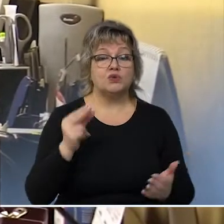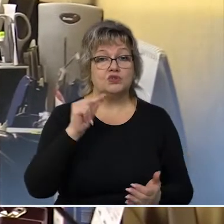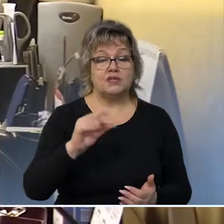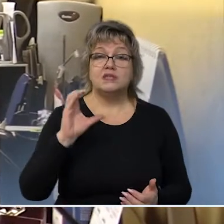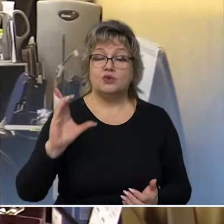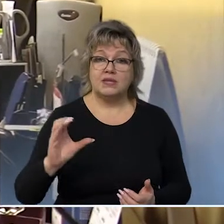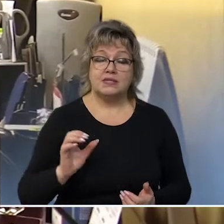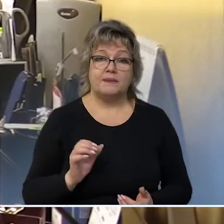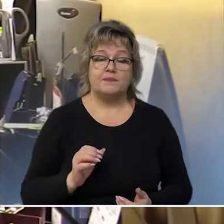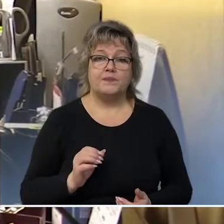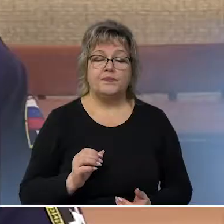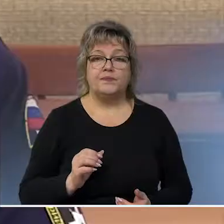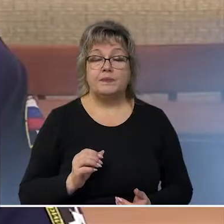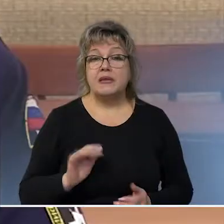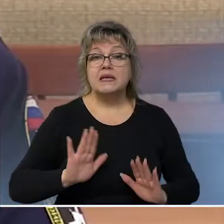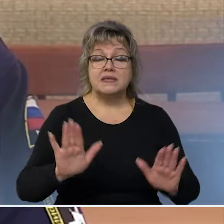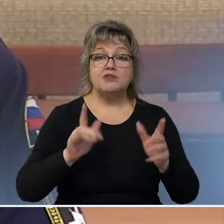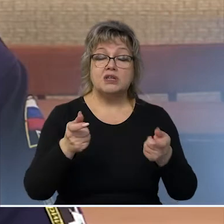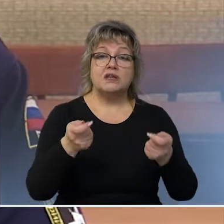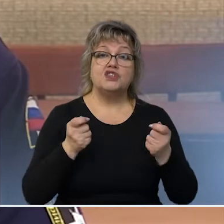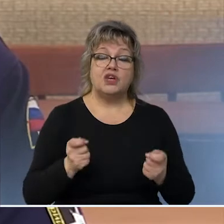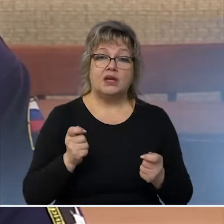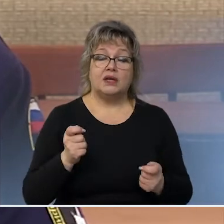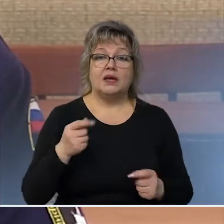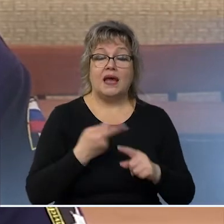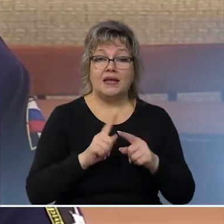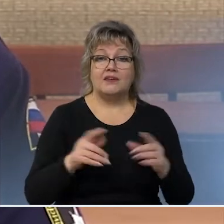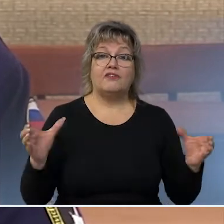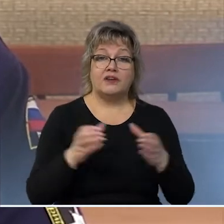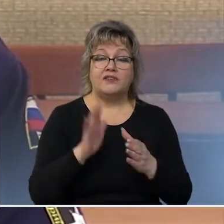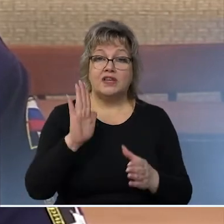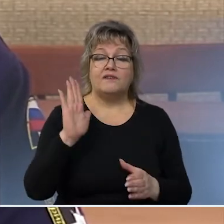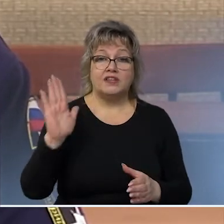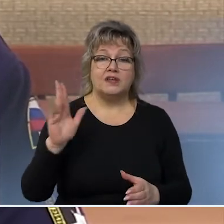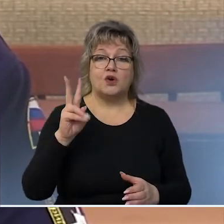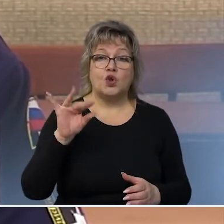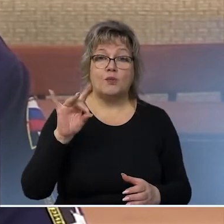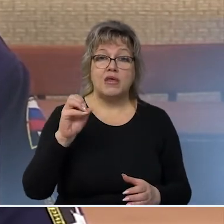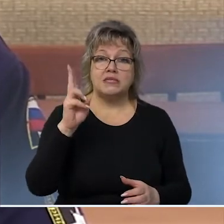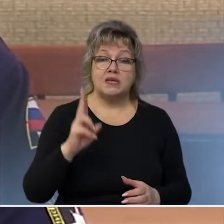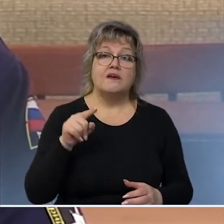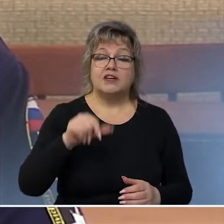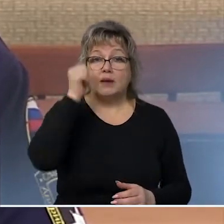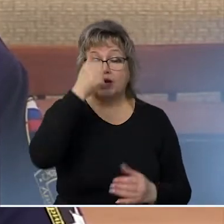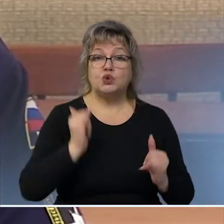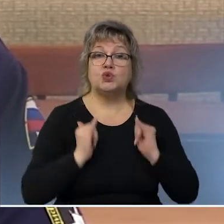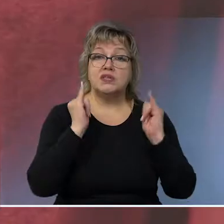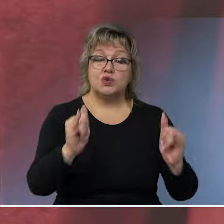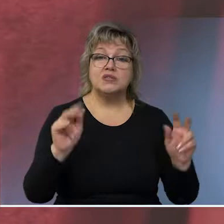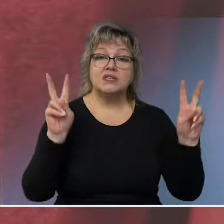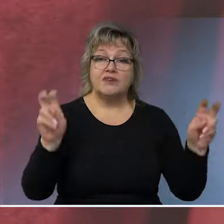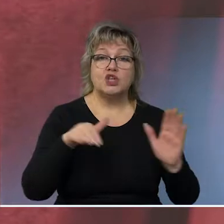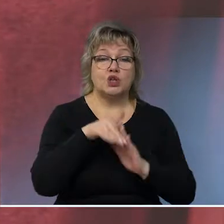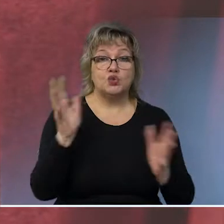происходит чрезвычайная ситуация. Заместитель начальника данного формирования Виталий Викторович Коломеец в этом году